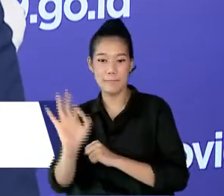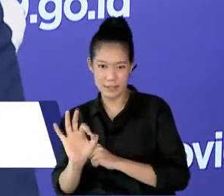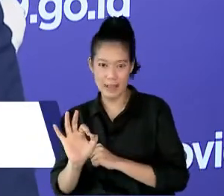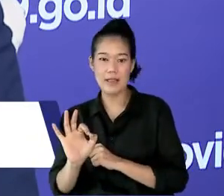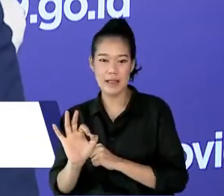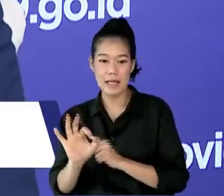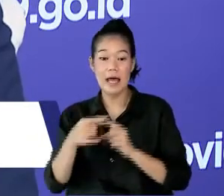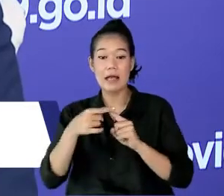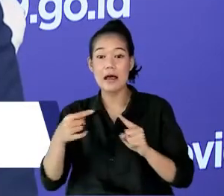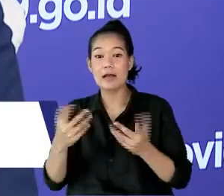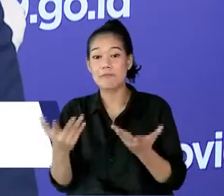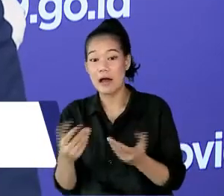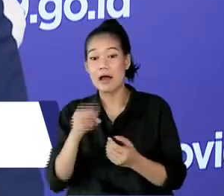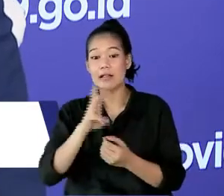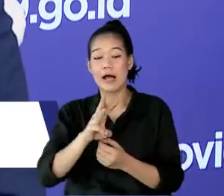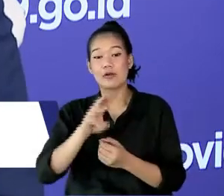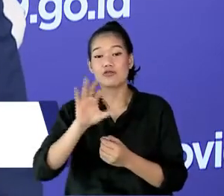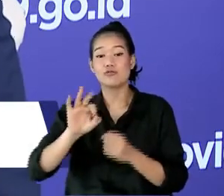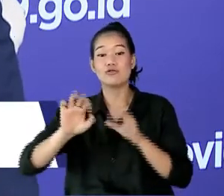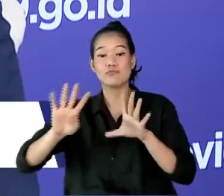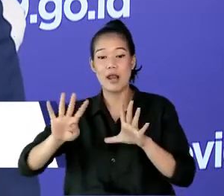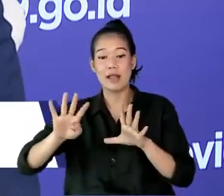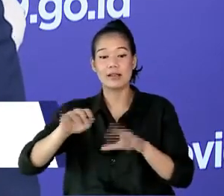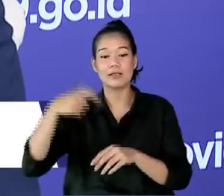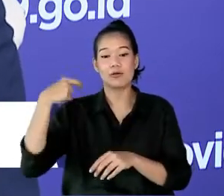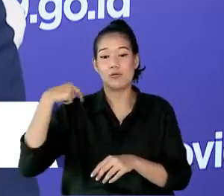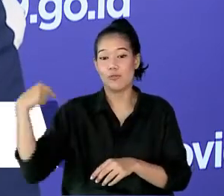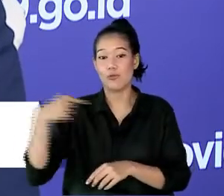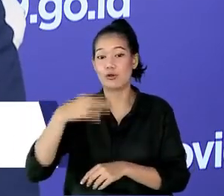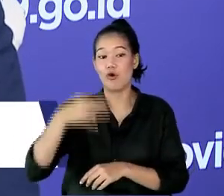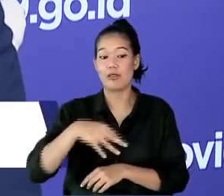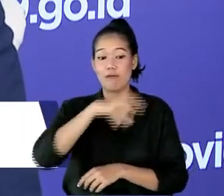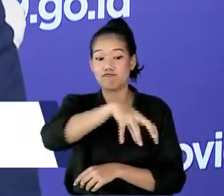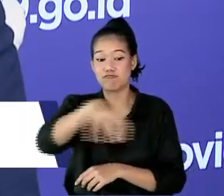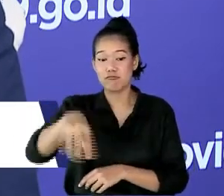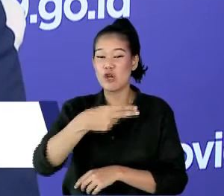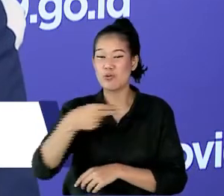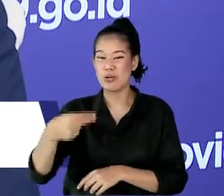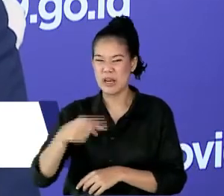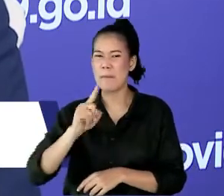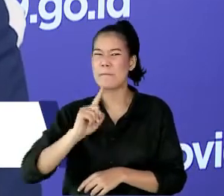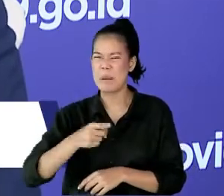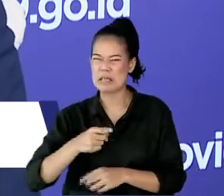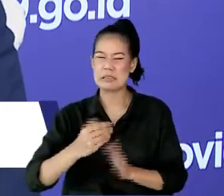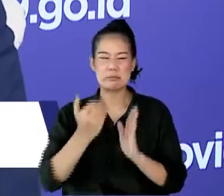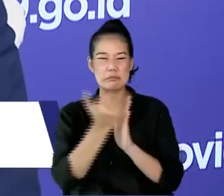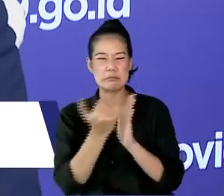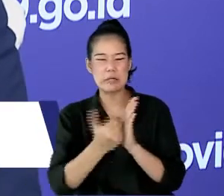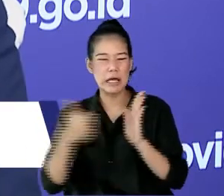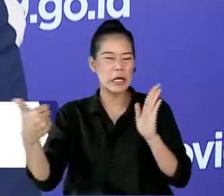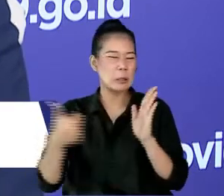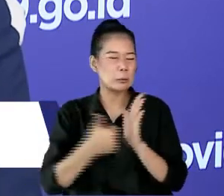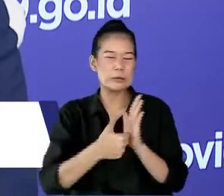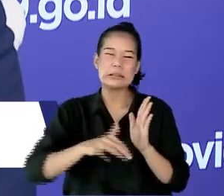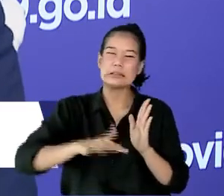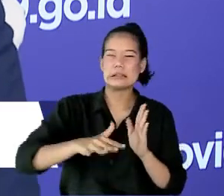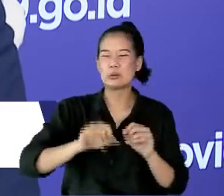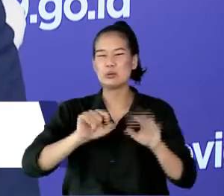17,69% dari 390 kabupaten kota di Indonesia masih memiliki tingkat kepatuhan kurang